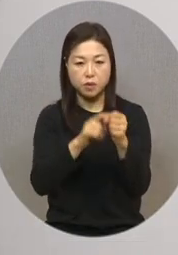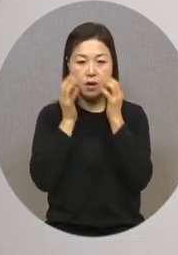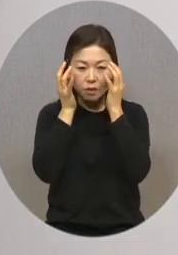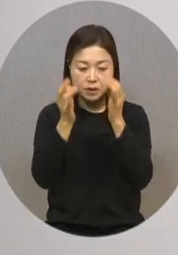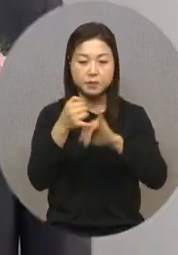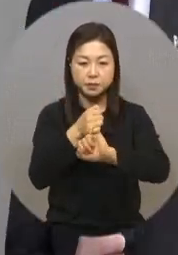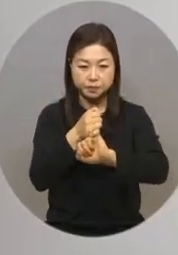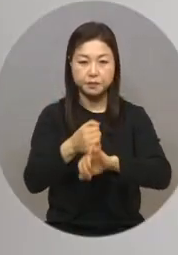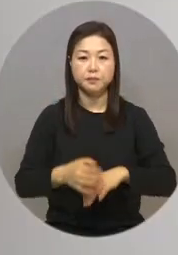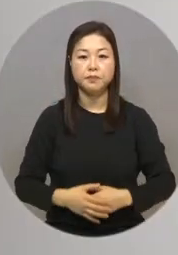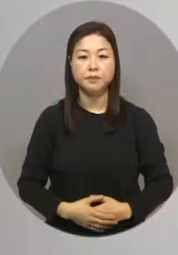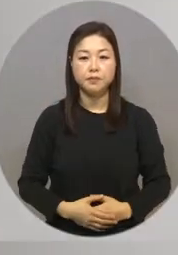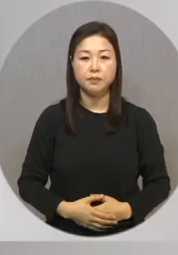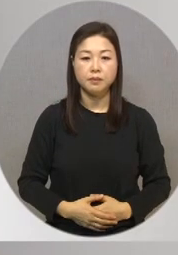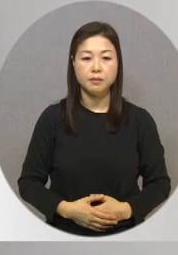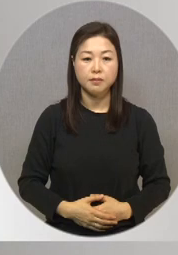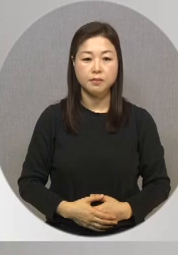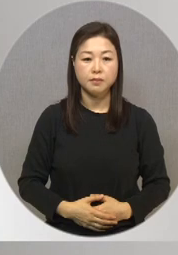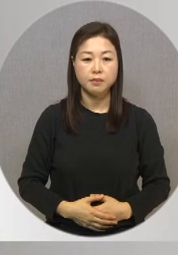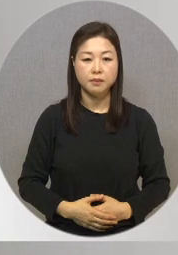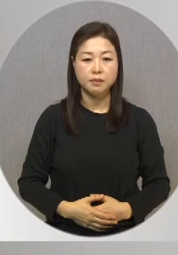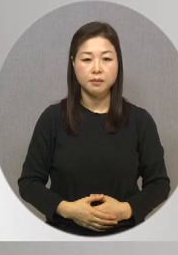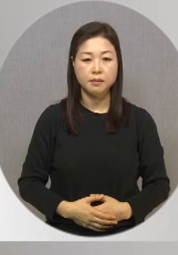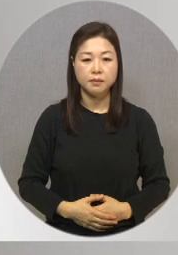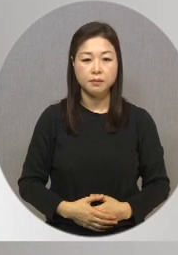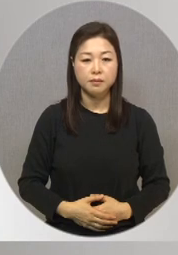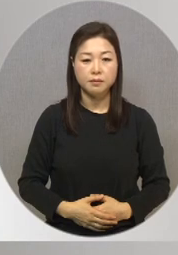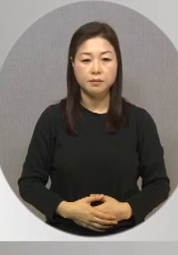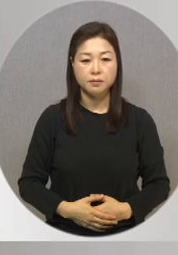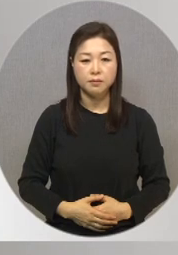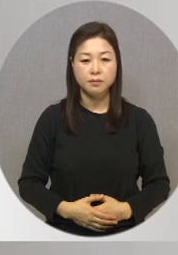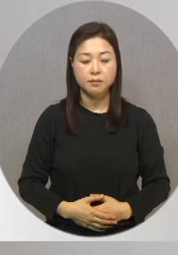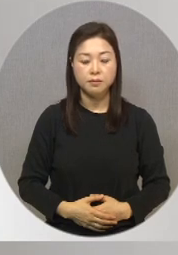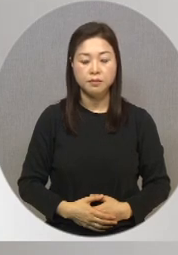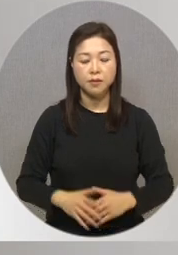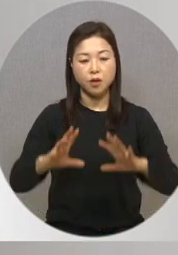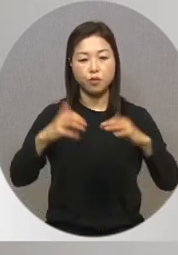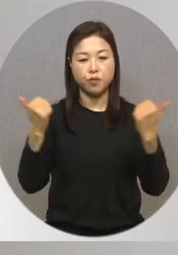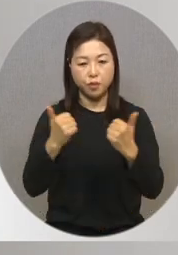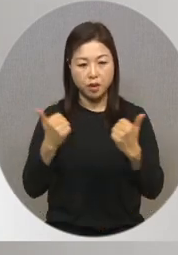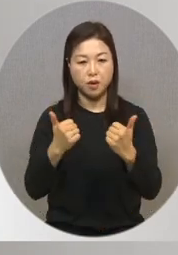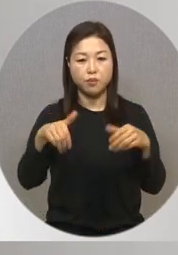하겠습니다. 네, 먼저 국회